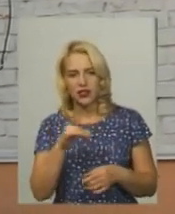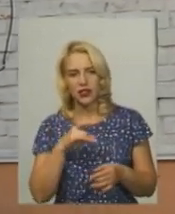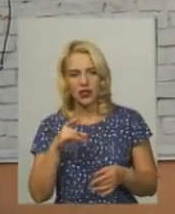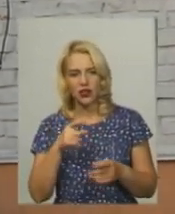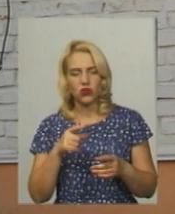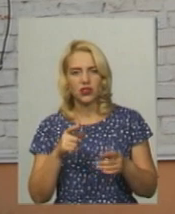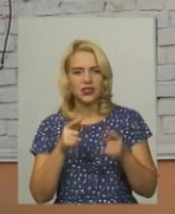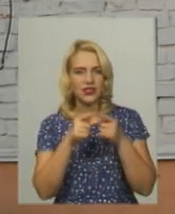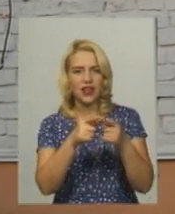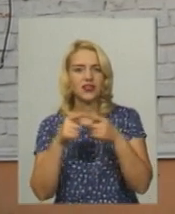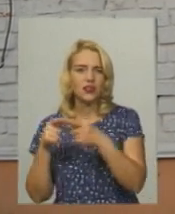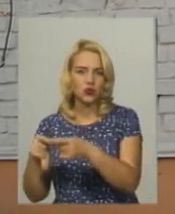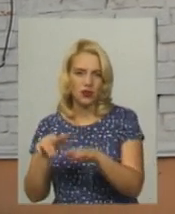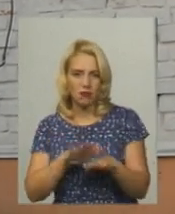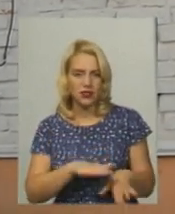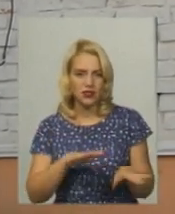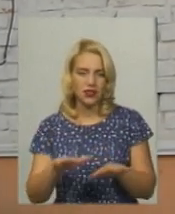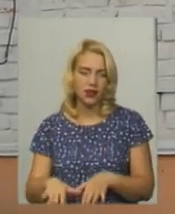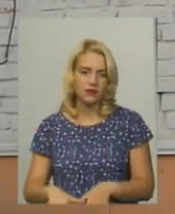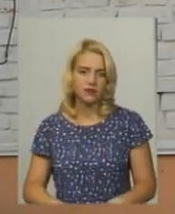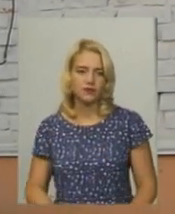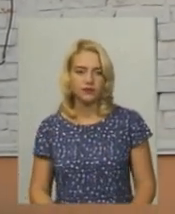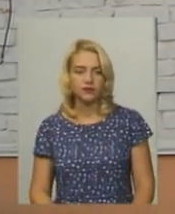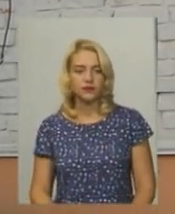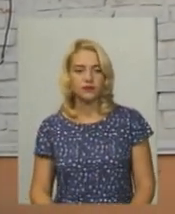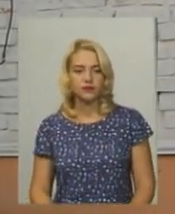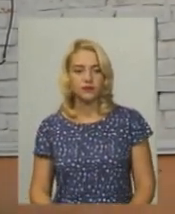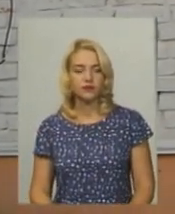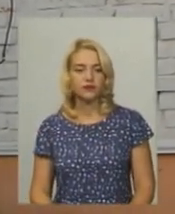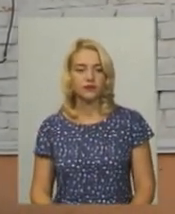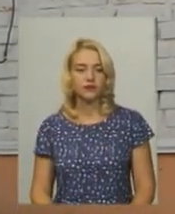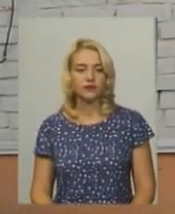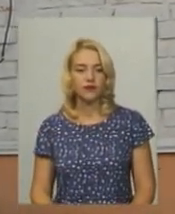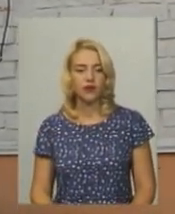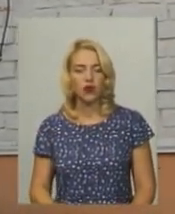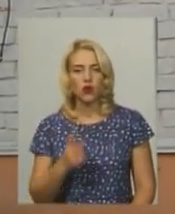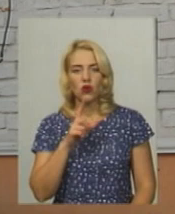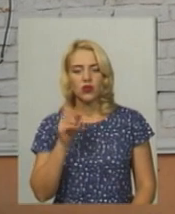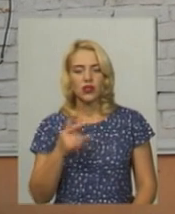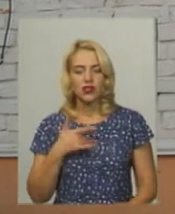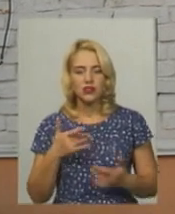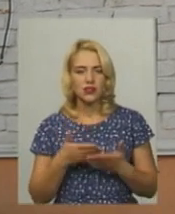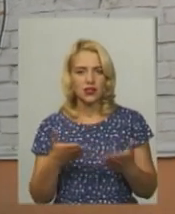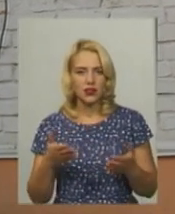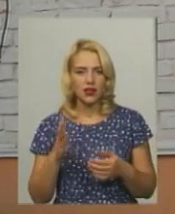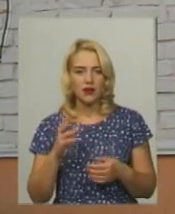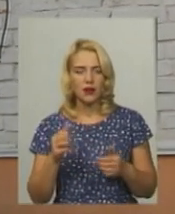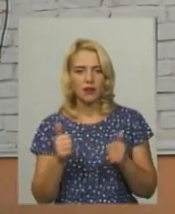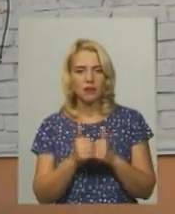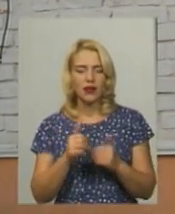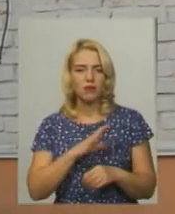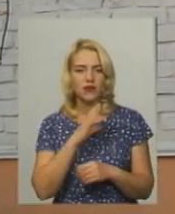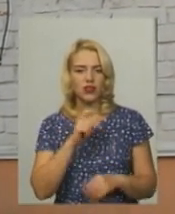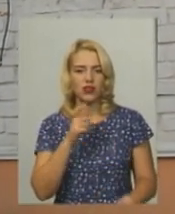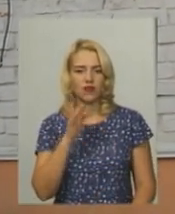і закинуті місця. Там або одна із сцен відбувається, наприклад, біля колишньої Європи.